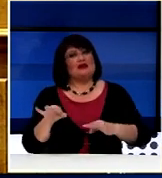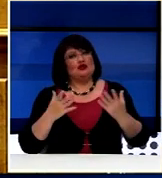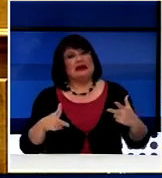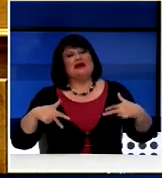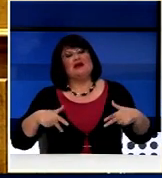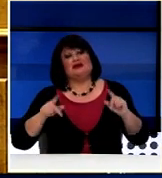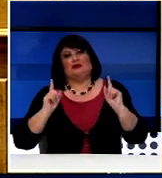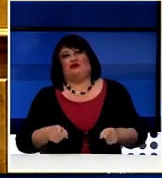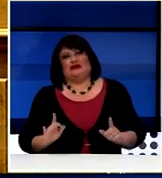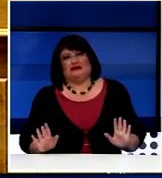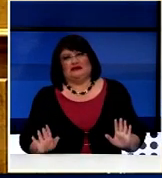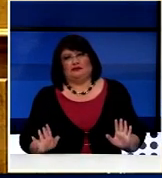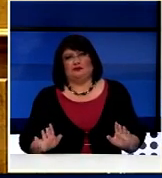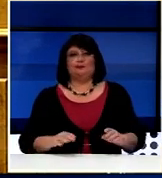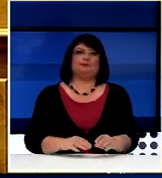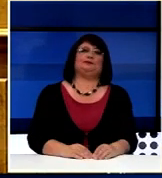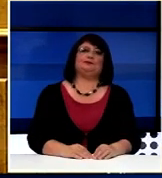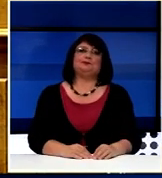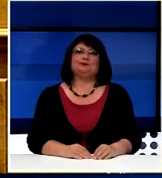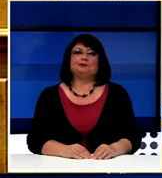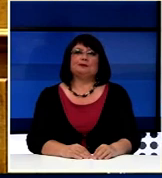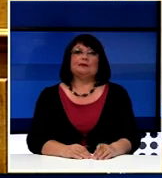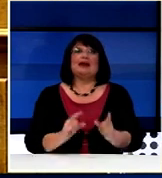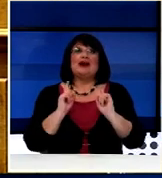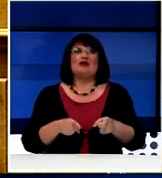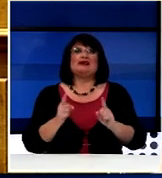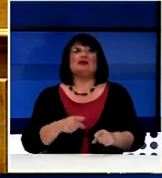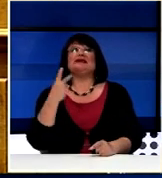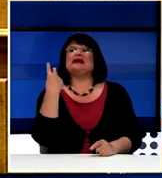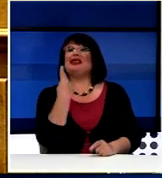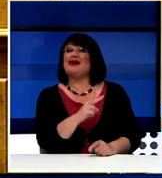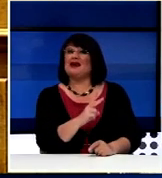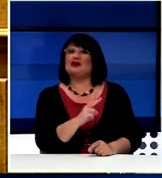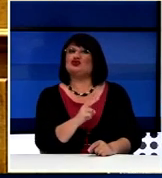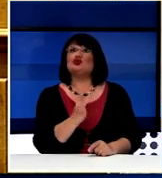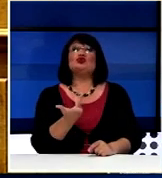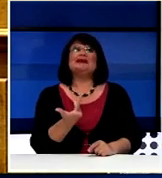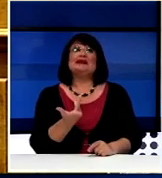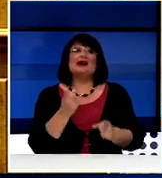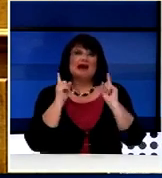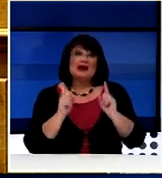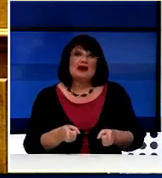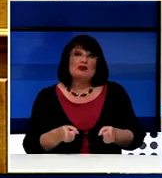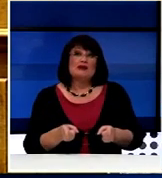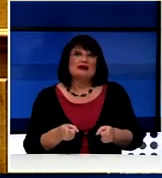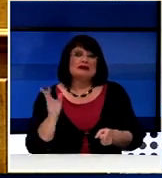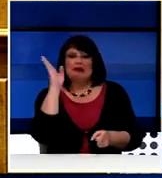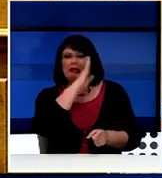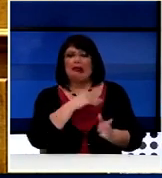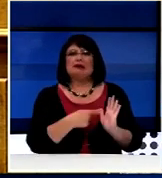Και οι αποφάσεις σας Ήταν αποφάσεις για τα μάτια του κόσμου.